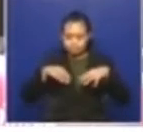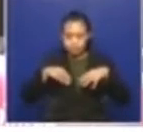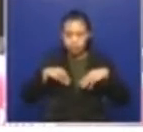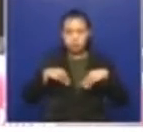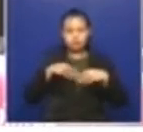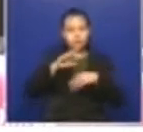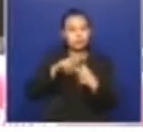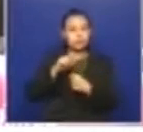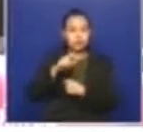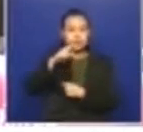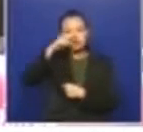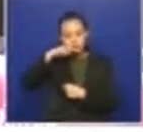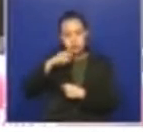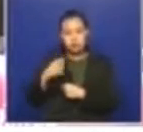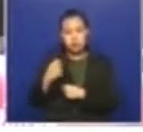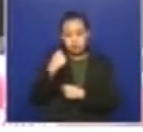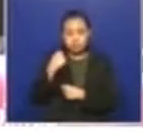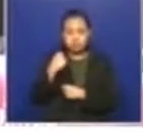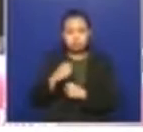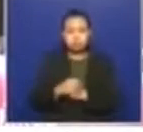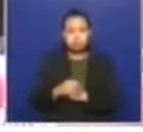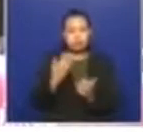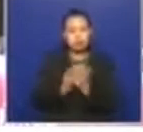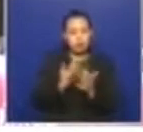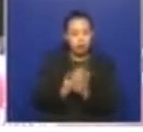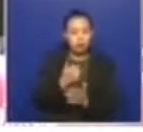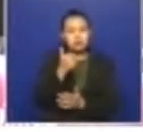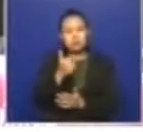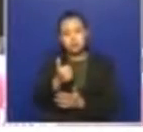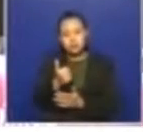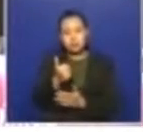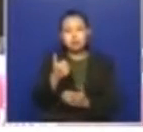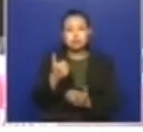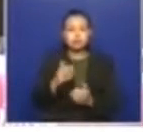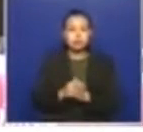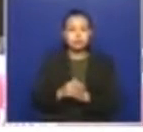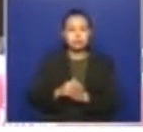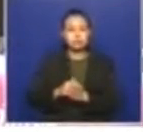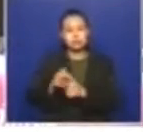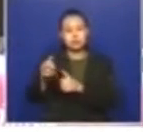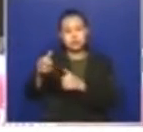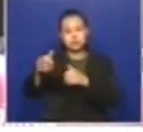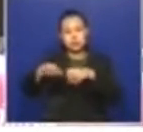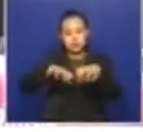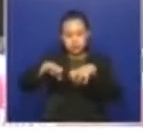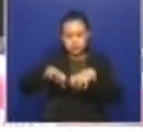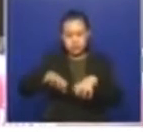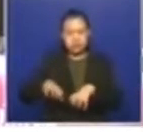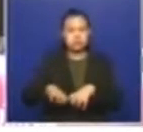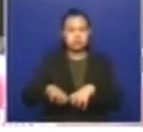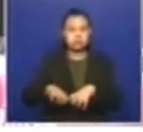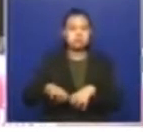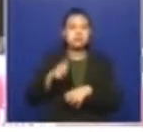กิจไทยแข็งแกร่งการเงินการคลังดีแล้วเรตติ้งการจัดอันดับความน่าเชื่อถืออยู่ในอันดับดี